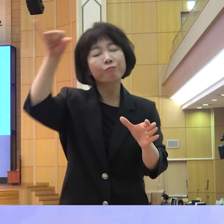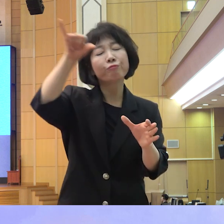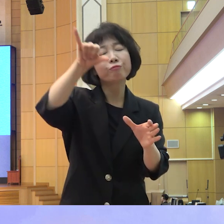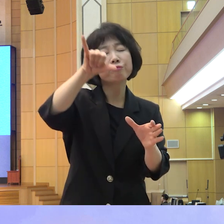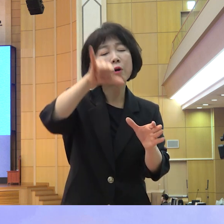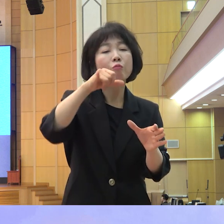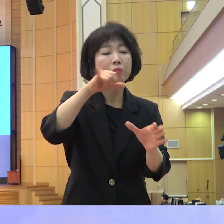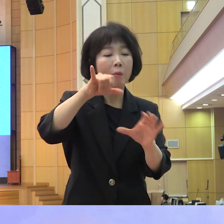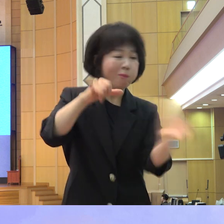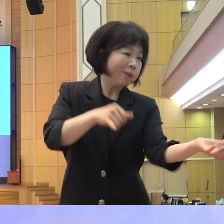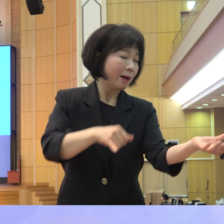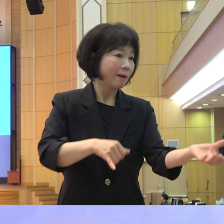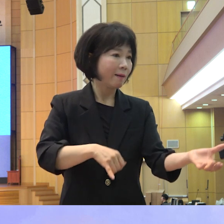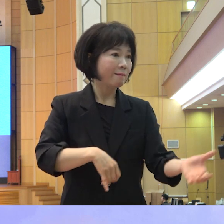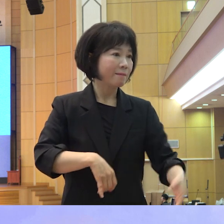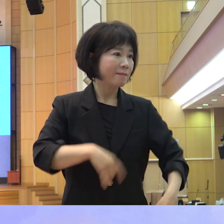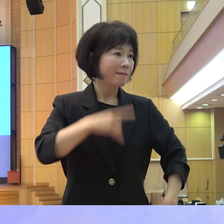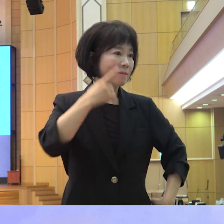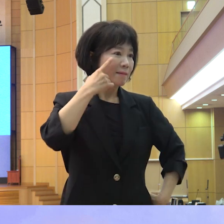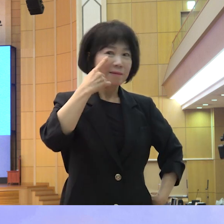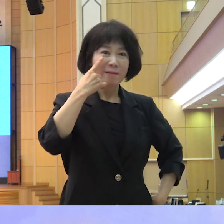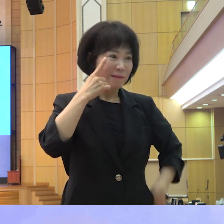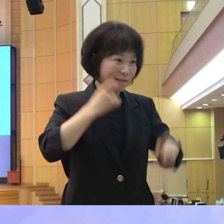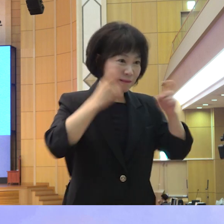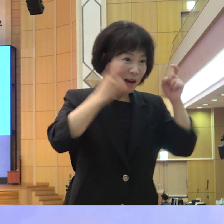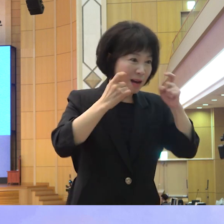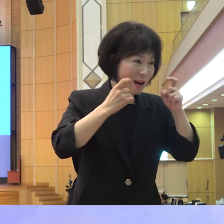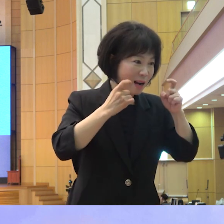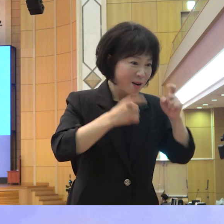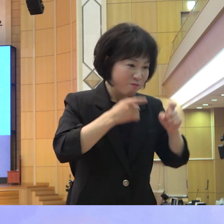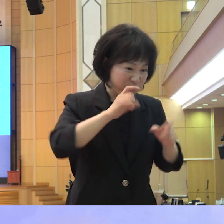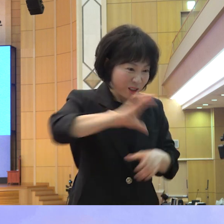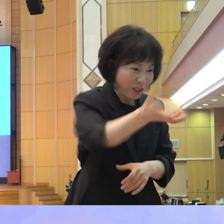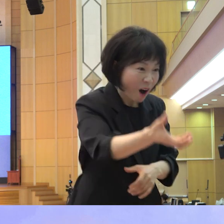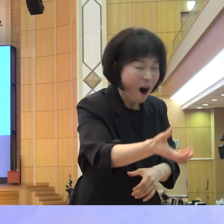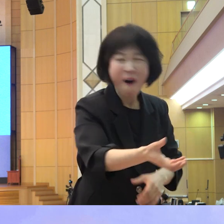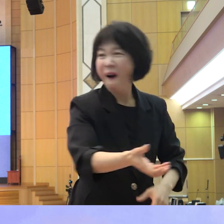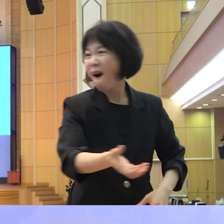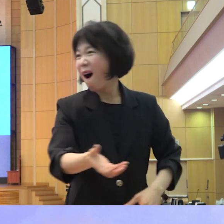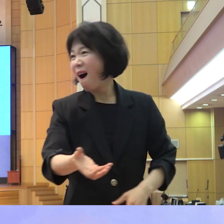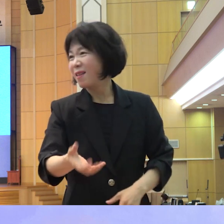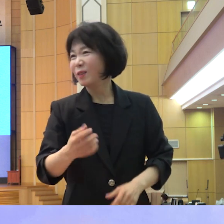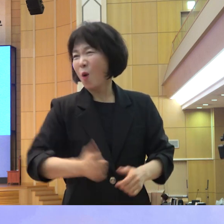그때 제가 막 눈을 흘겨요. 왜? 내가 청소해야 되니까.